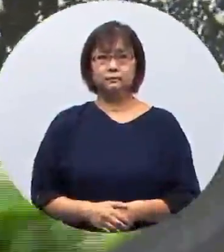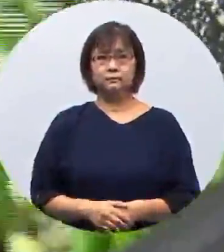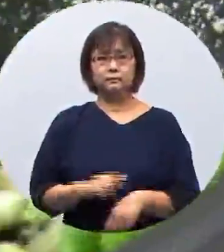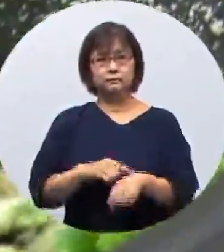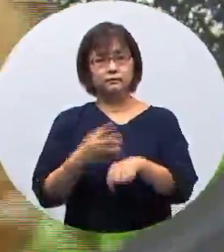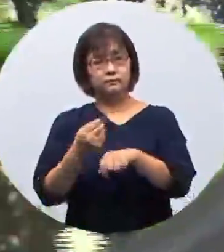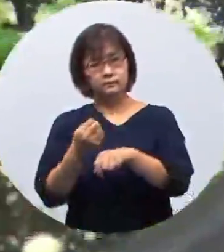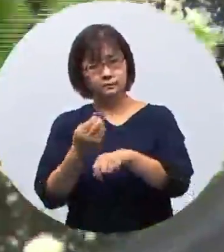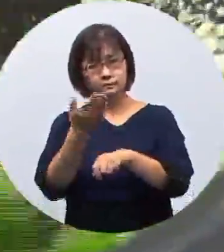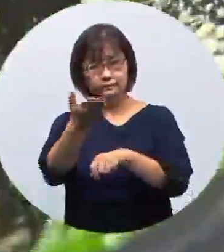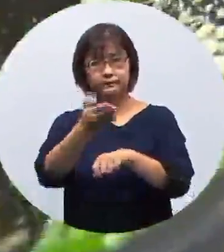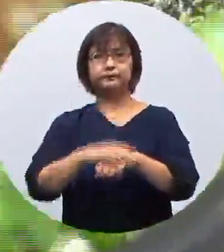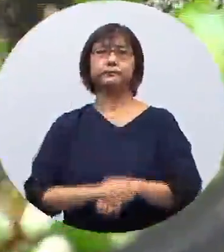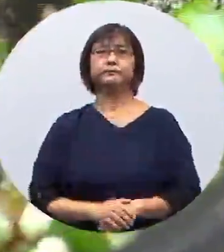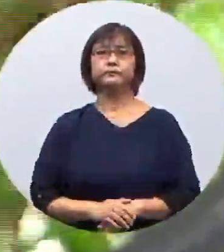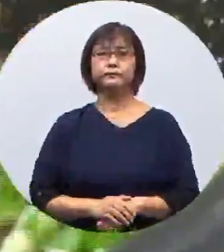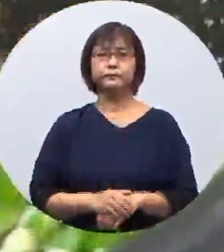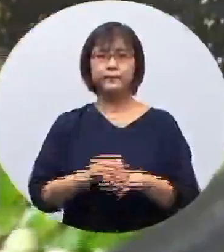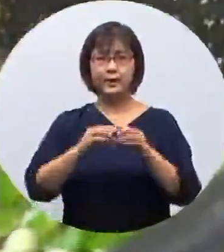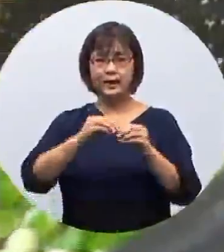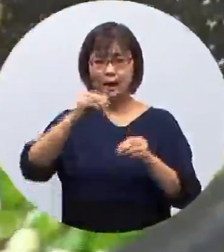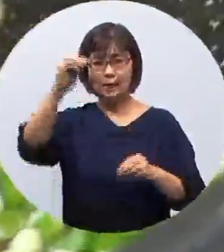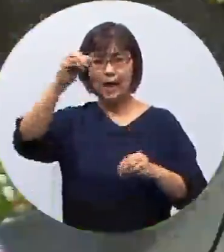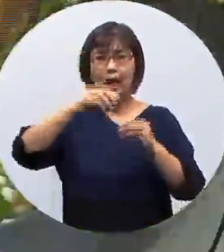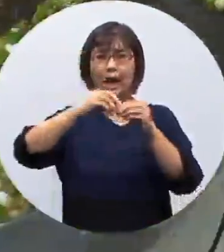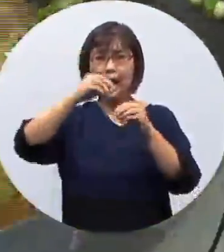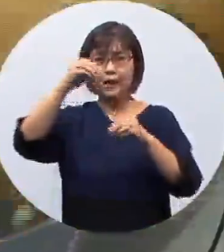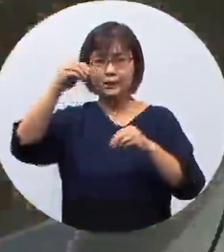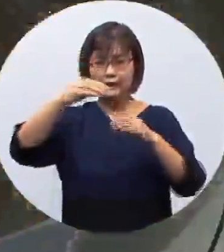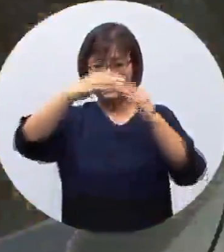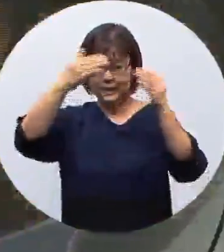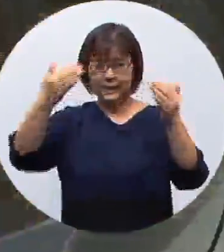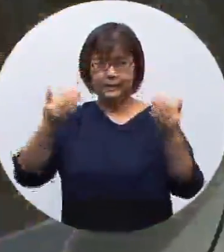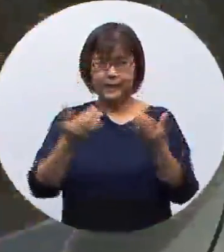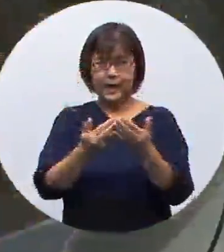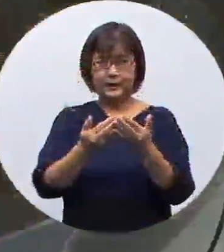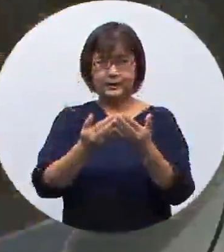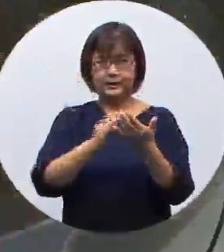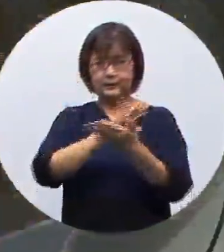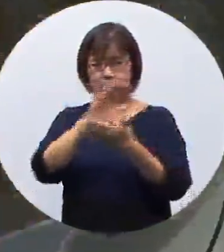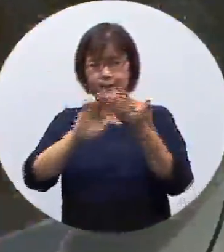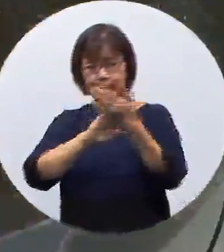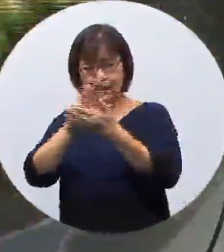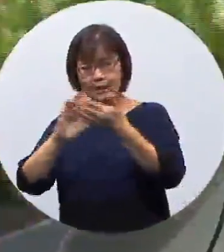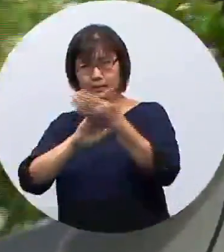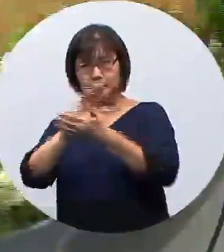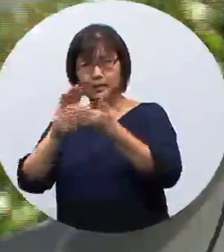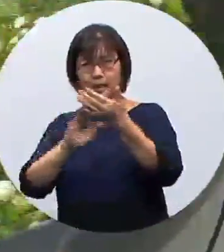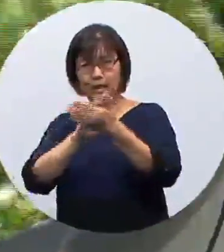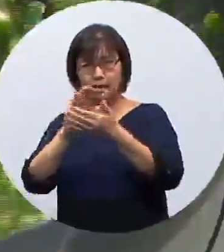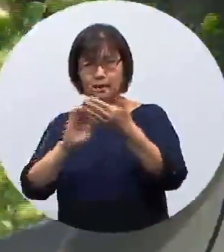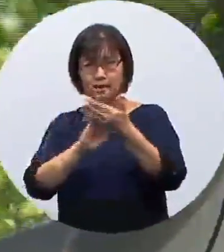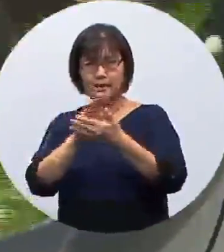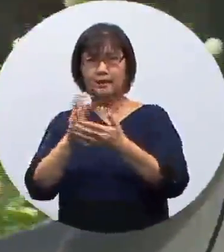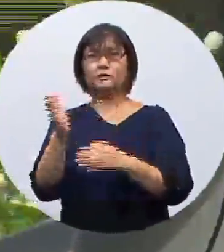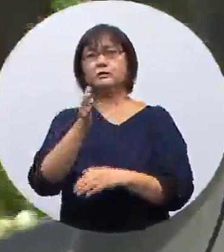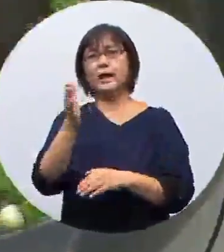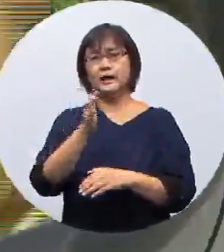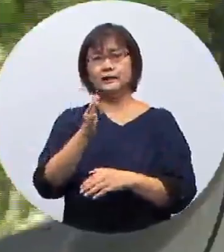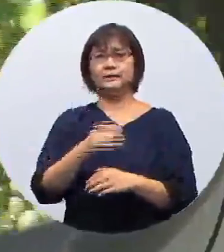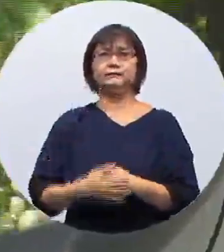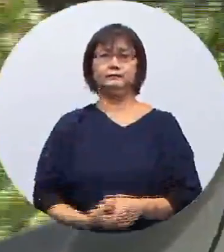ますか。 これは粘りがちょっと全体的に調味料と混ざった 混ざるぐらいです